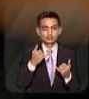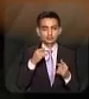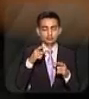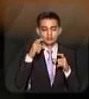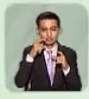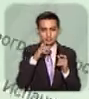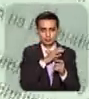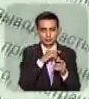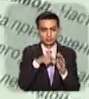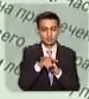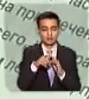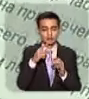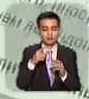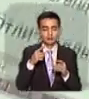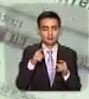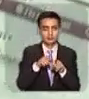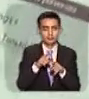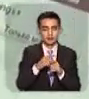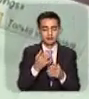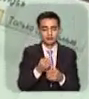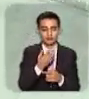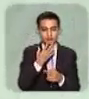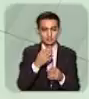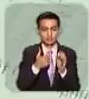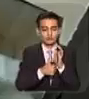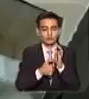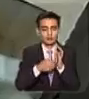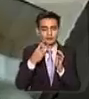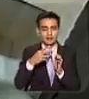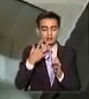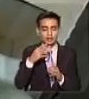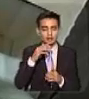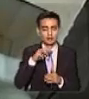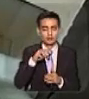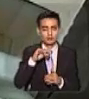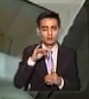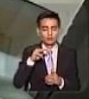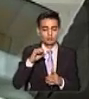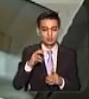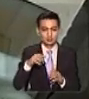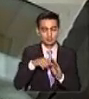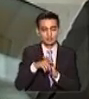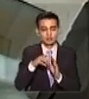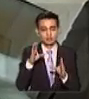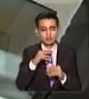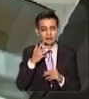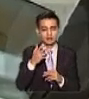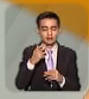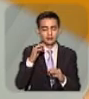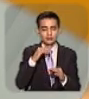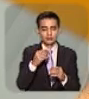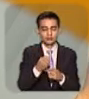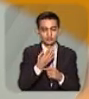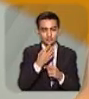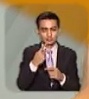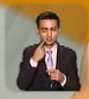микроотверстий. По словам докторов, излучение от экрана составляло 625 люменов при рекомендованном уровне в 300. Воздействие